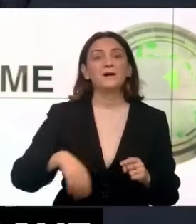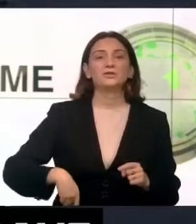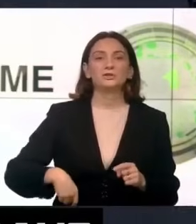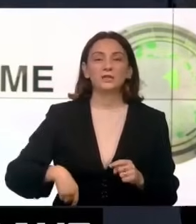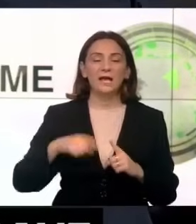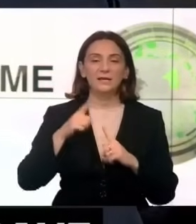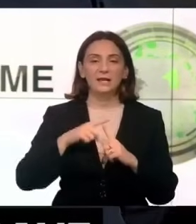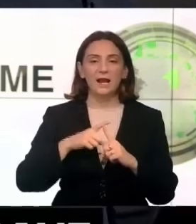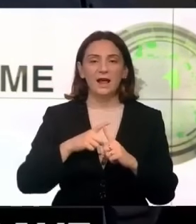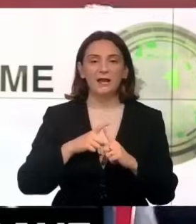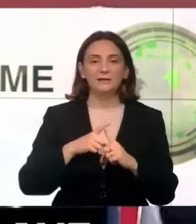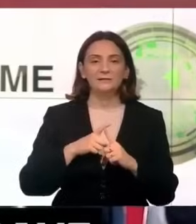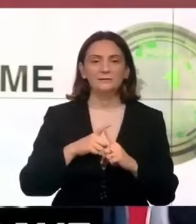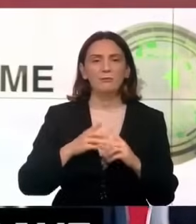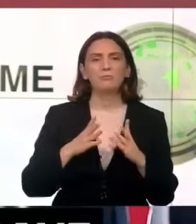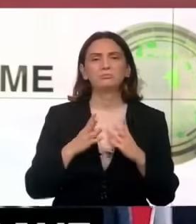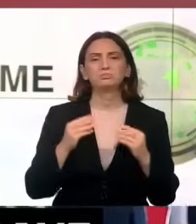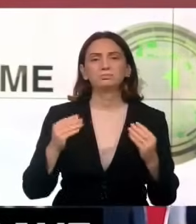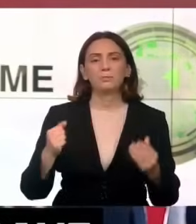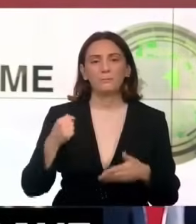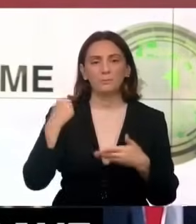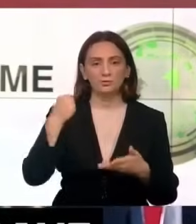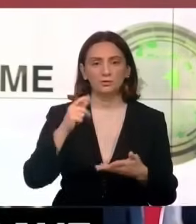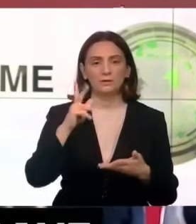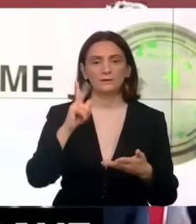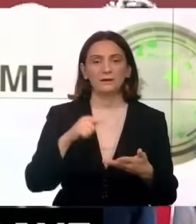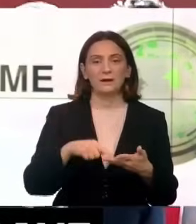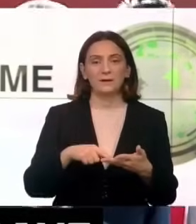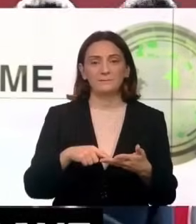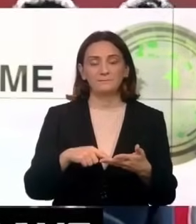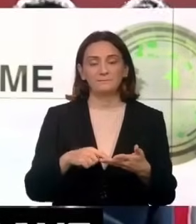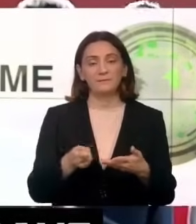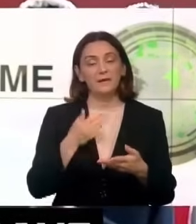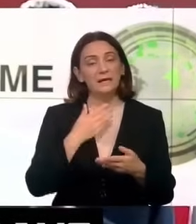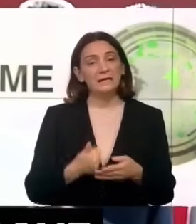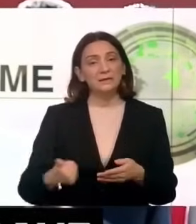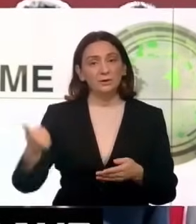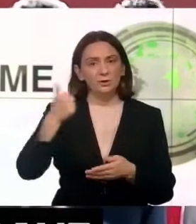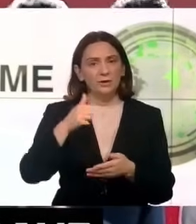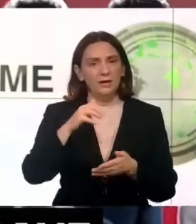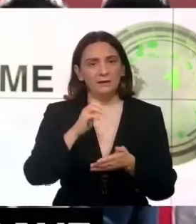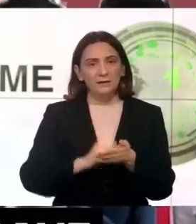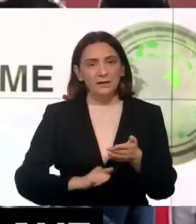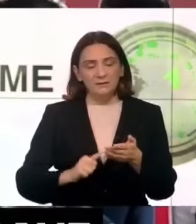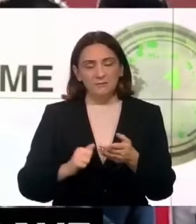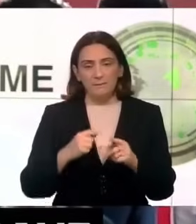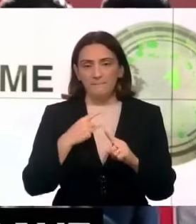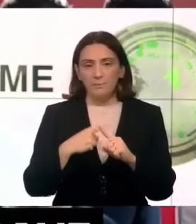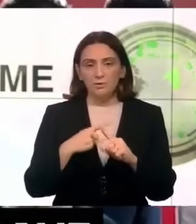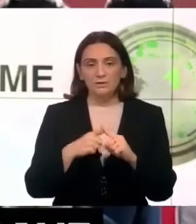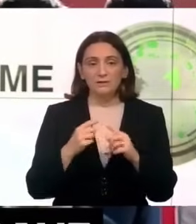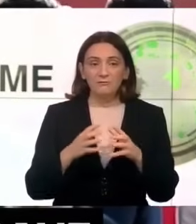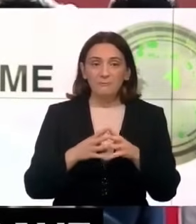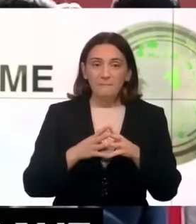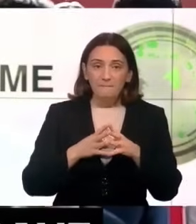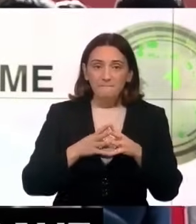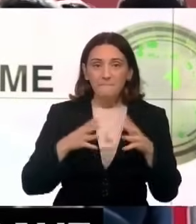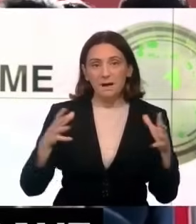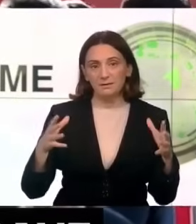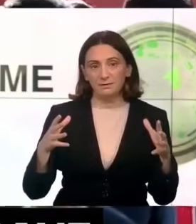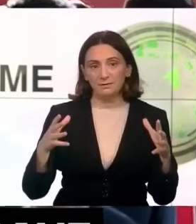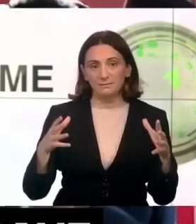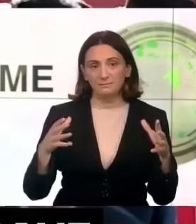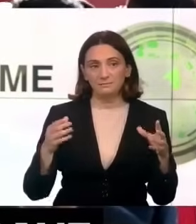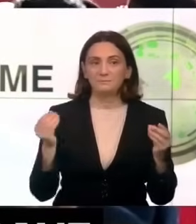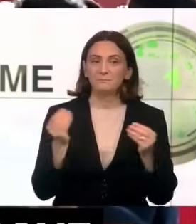vitin 2015. Spari i institucionit tatim taksave ka ndryshuar në 10 vitet e fundit në mënyrë të jashtëzakonshme.